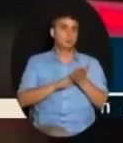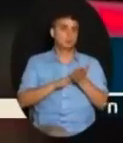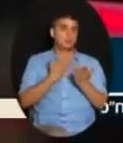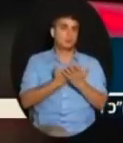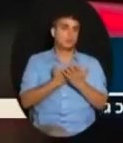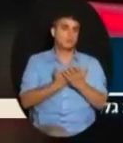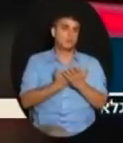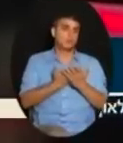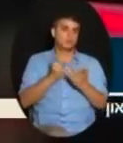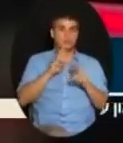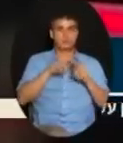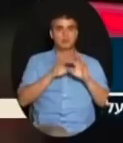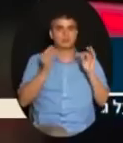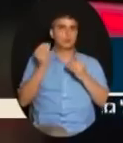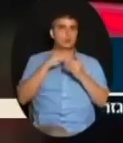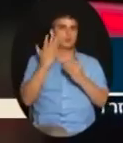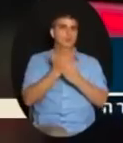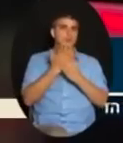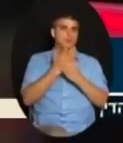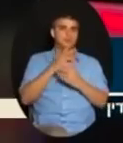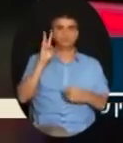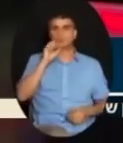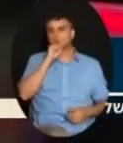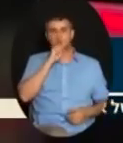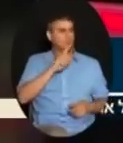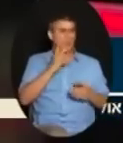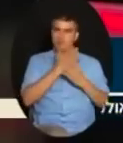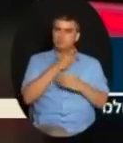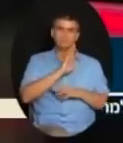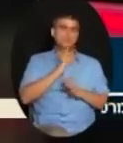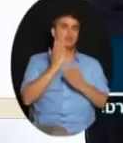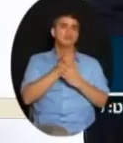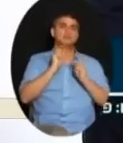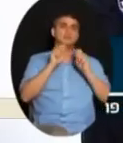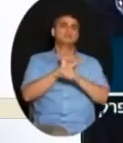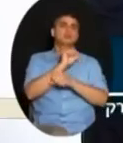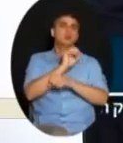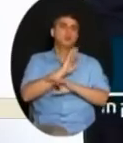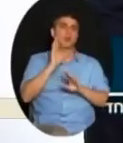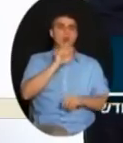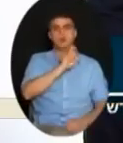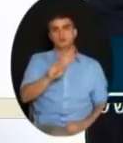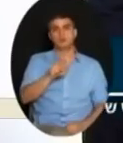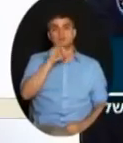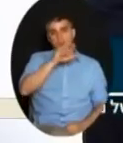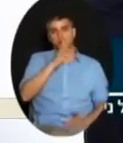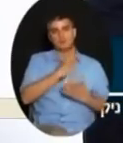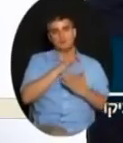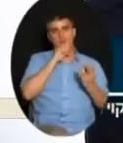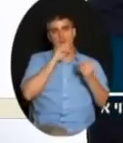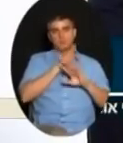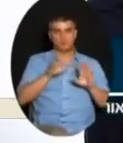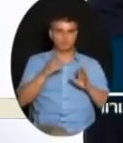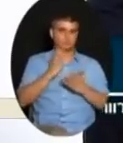את העובדה שאז ייפתחו עוד כל מיני תיקים ששול הזקן... לא בתיק הזה, בתיק הזה הוא יגיש ערעור על ההרשעה, ובהרשעה כבר דיברו